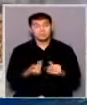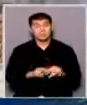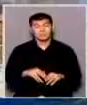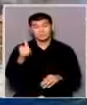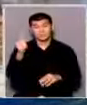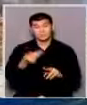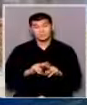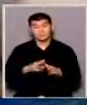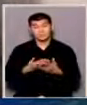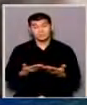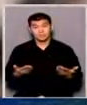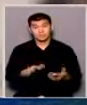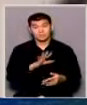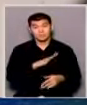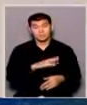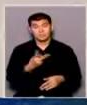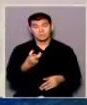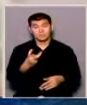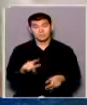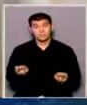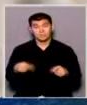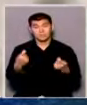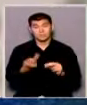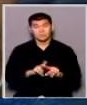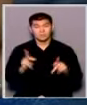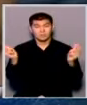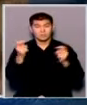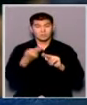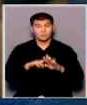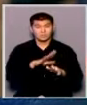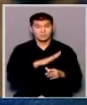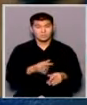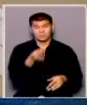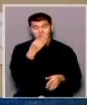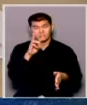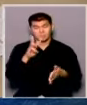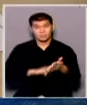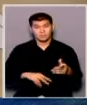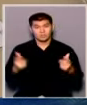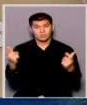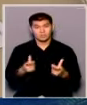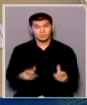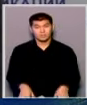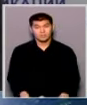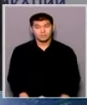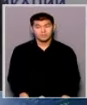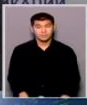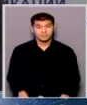члены мониторинговой группы выявили более 200 нарушений и привлекли к ответственности нарушителей карантинных